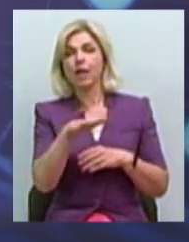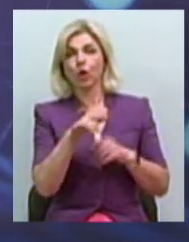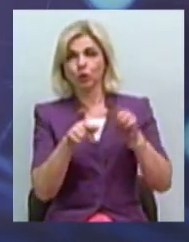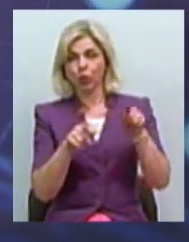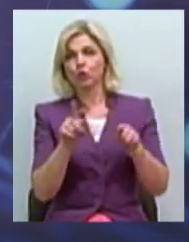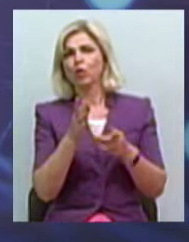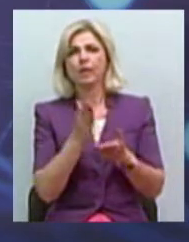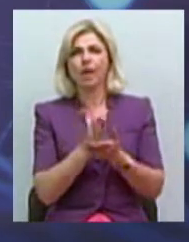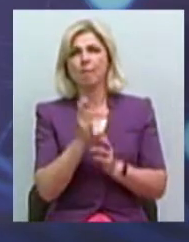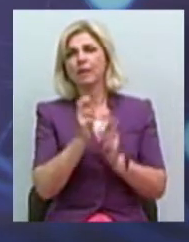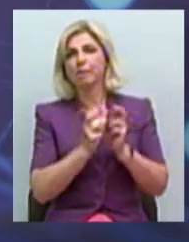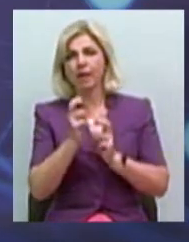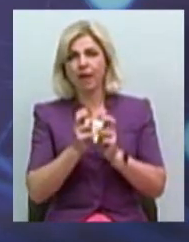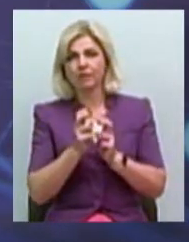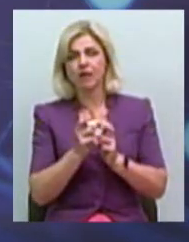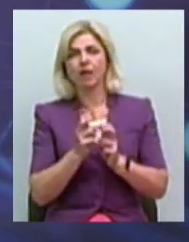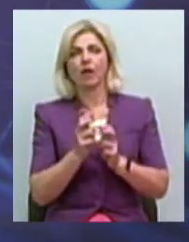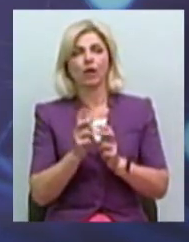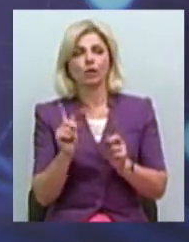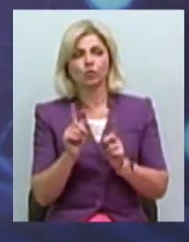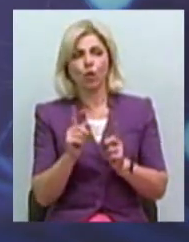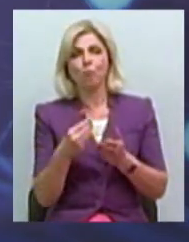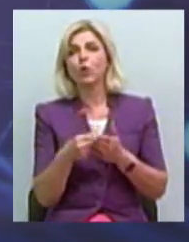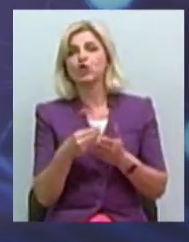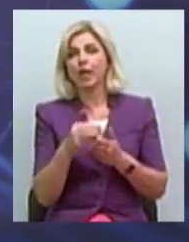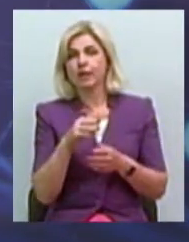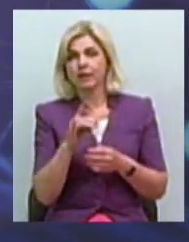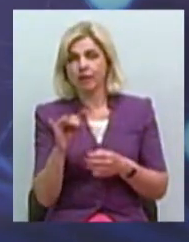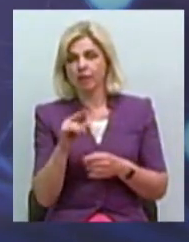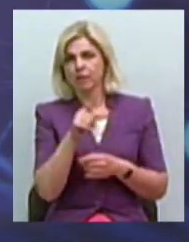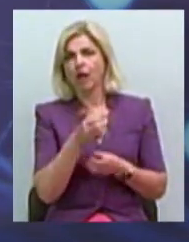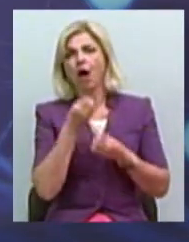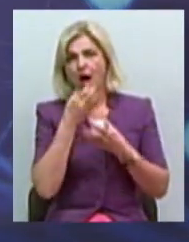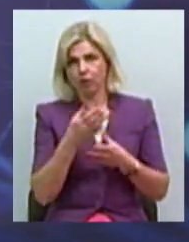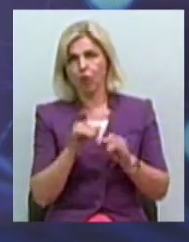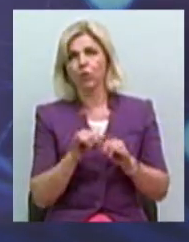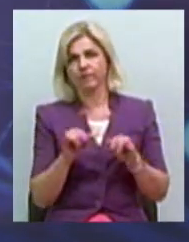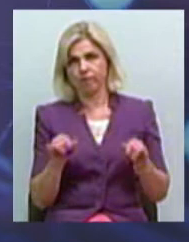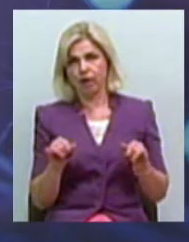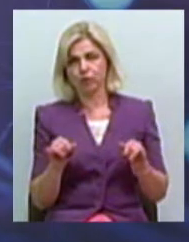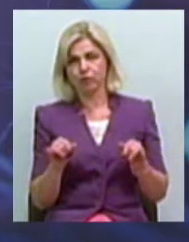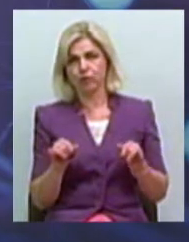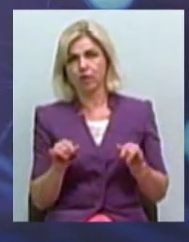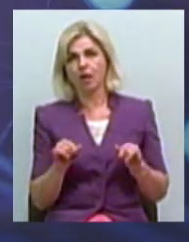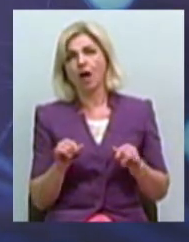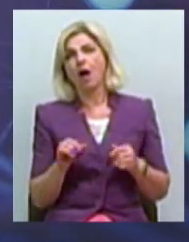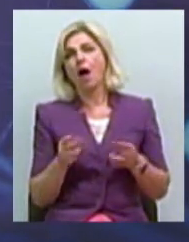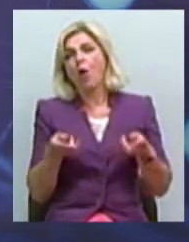якісь підприємства, базово утворюючі, бюджетні, ті гарно розвиваються. От. В